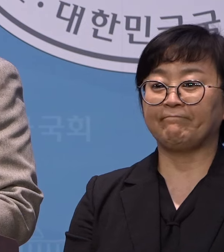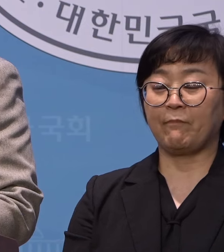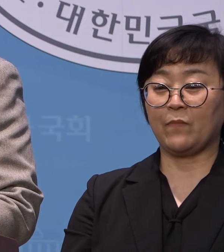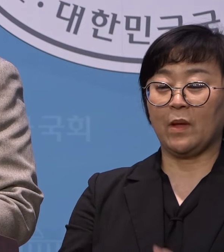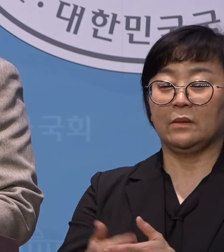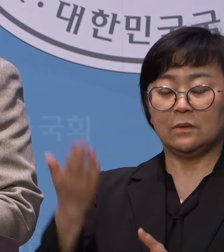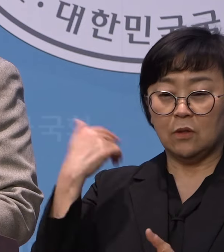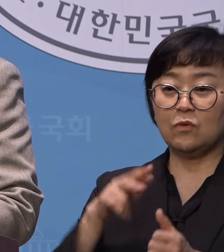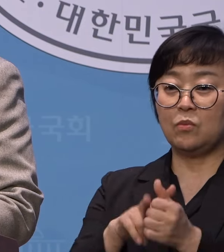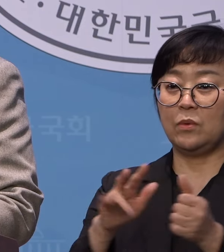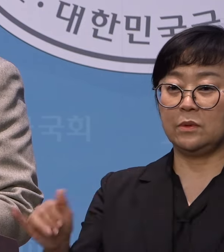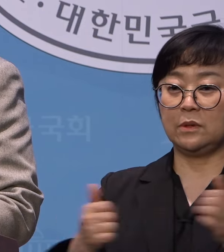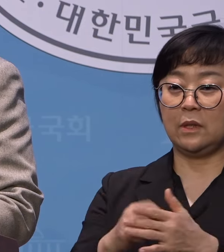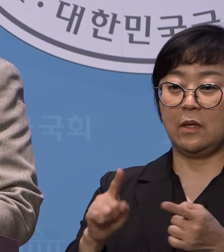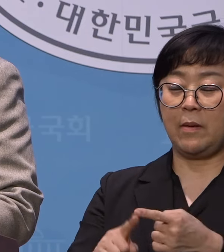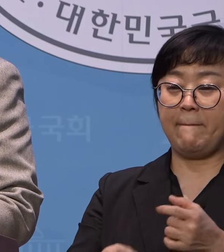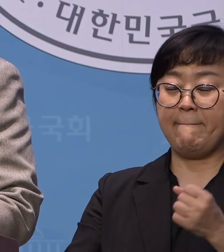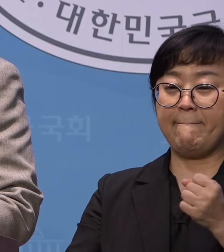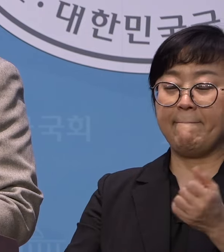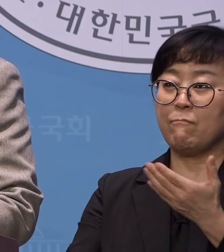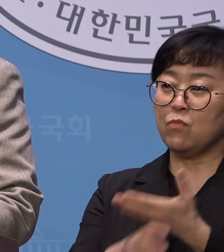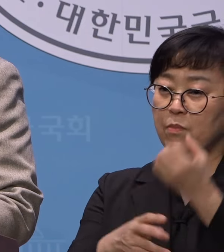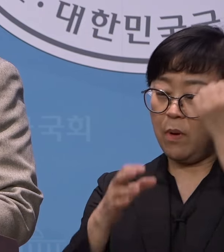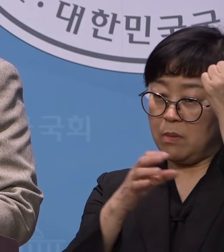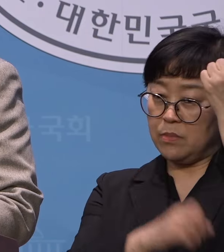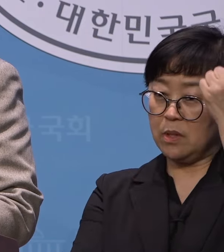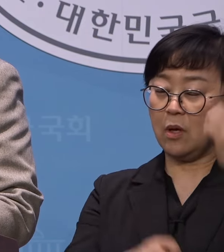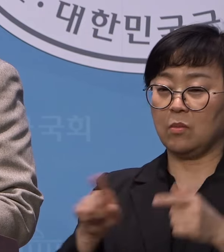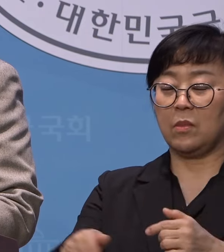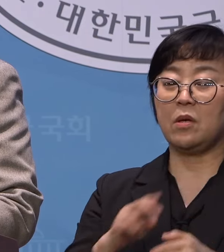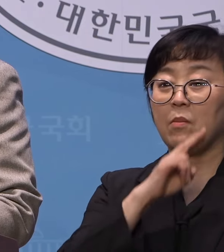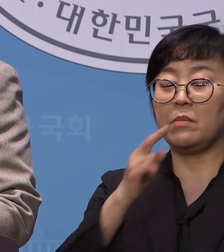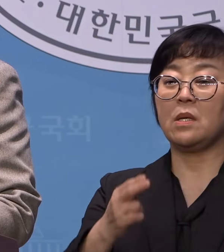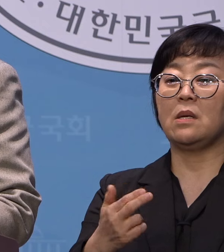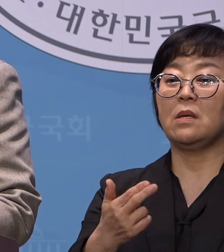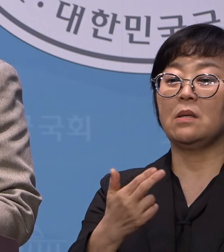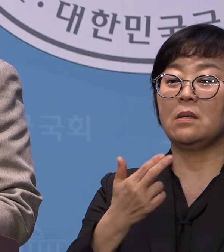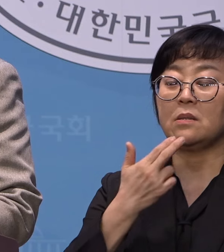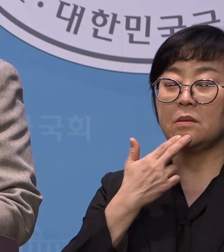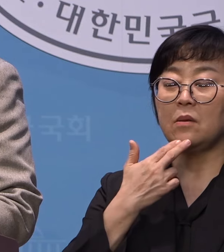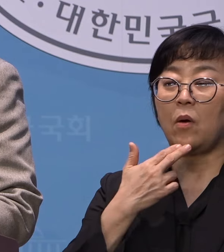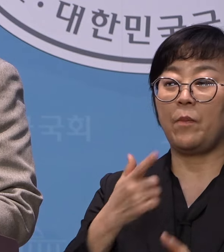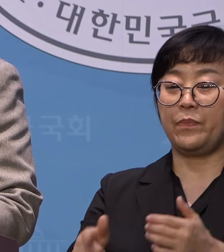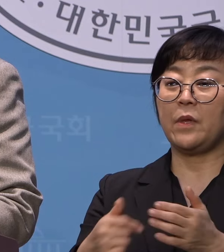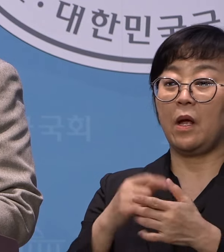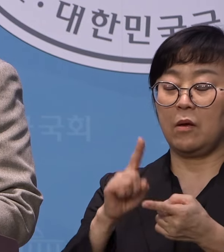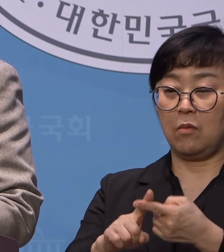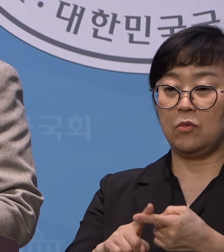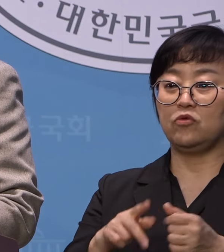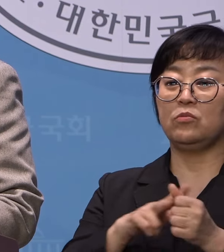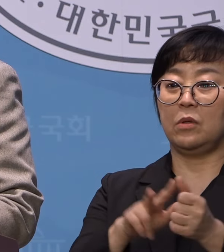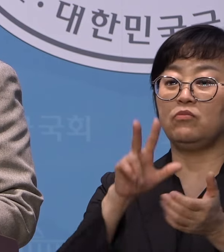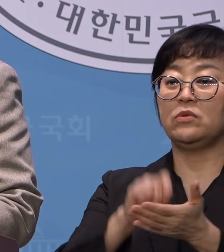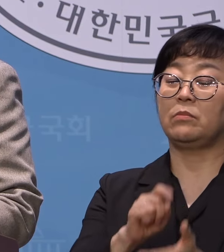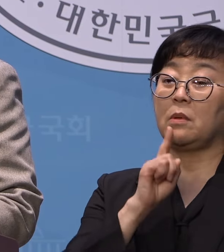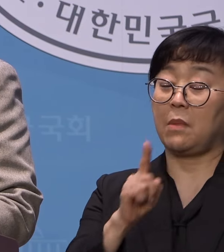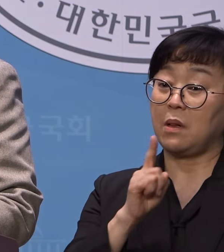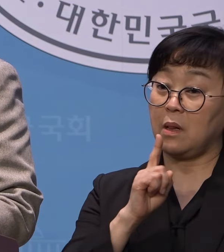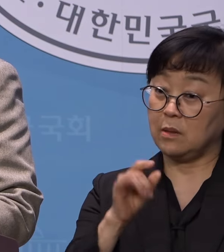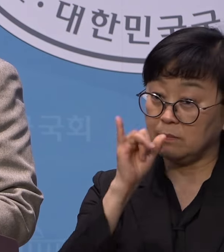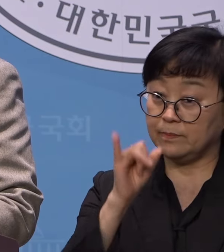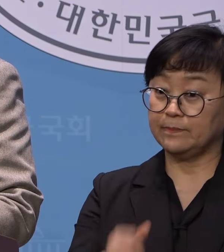김행 전 후보자는 배임 의혹이 무혐의 처분을 받았기에 괜찮다며 출마에 문제가 없다고